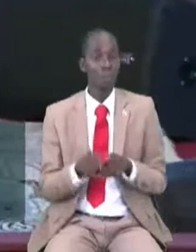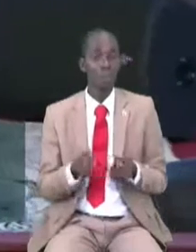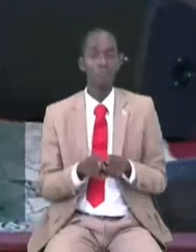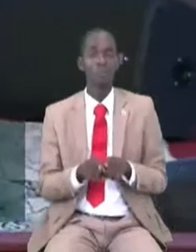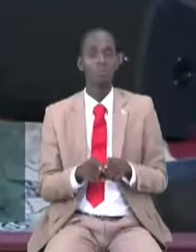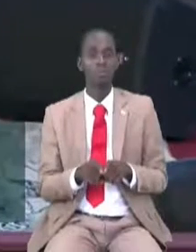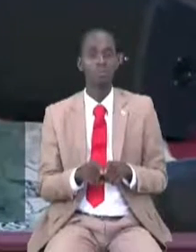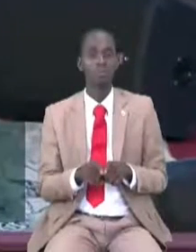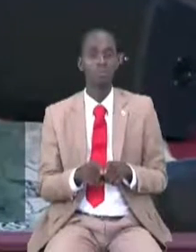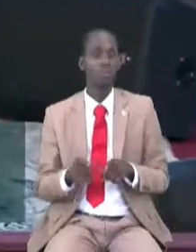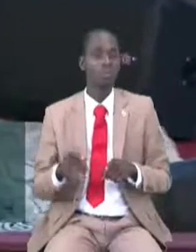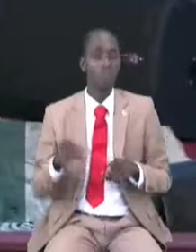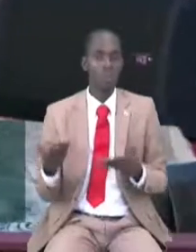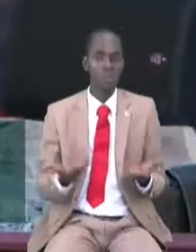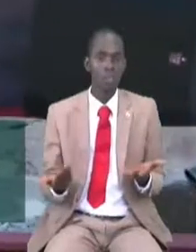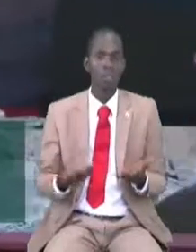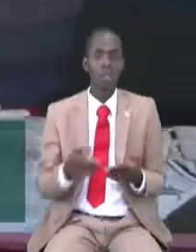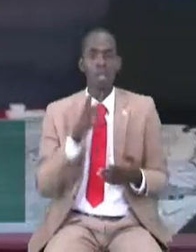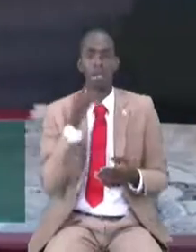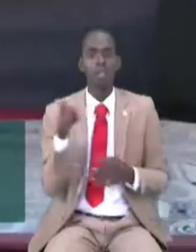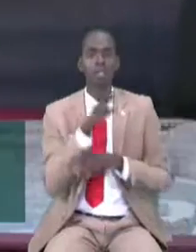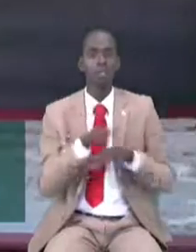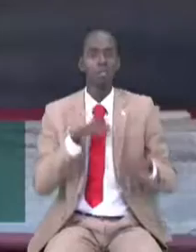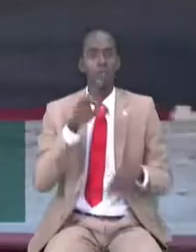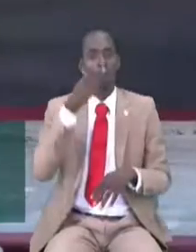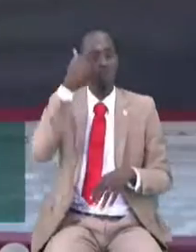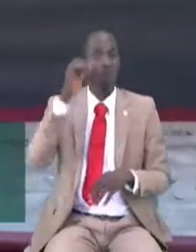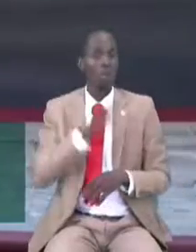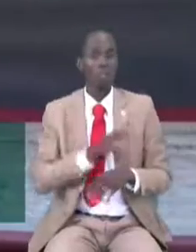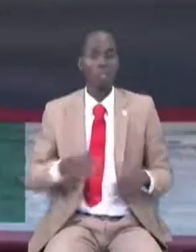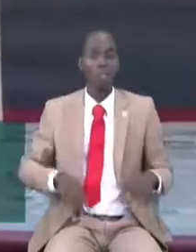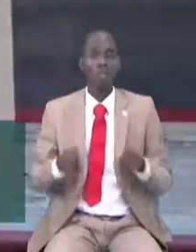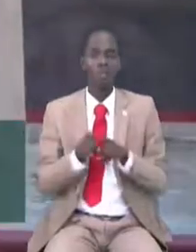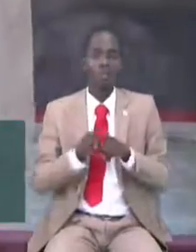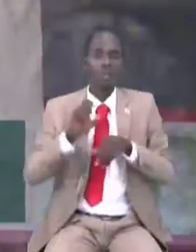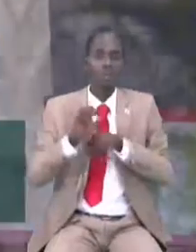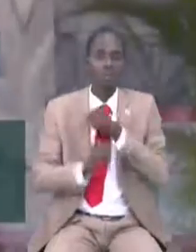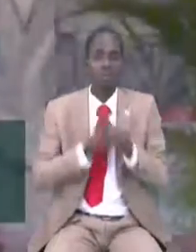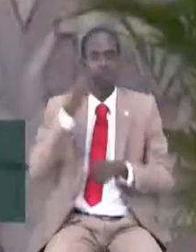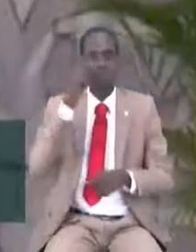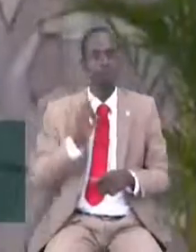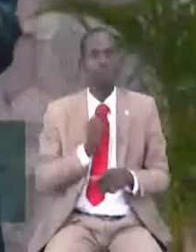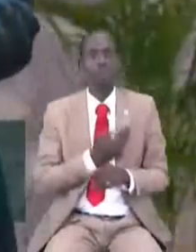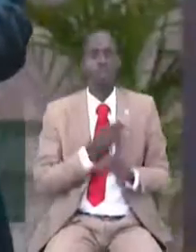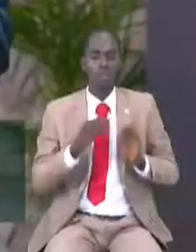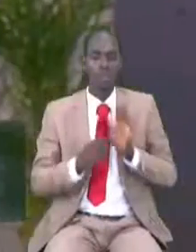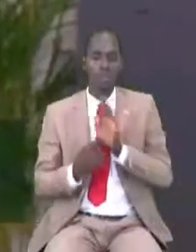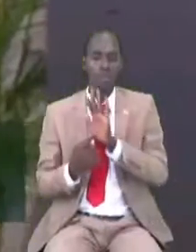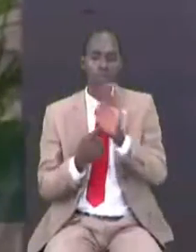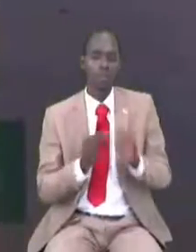a souffert pour vous, vous laissant un exemple, afin que vous suiviez ses traces.